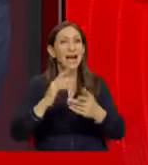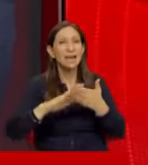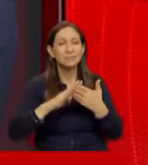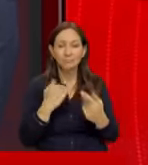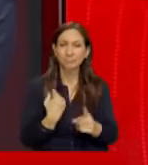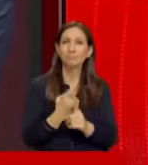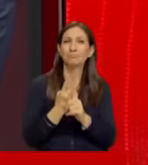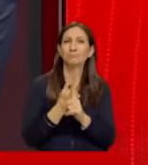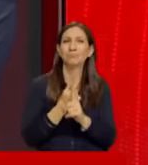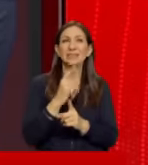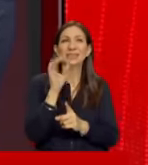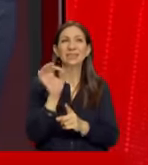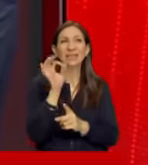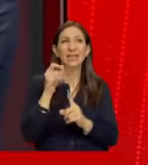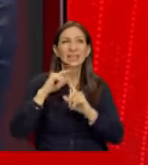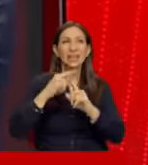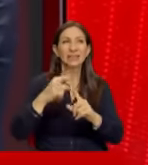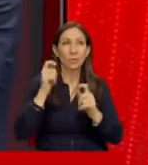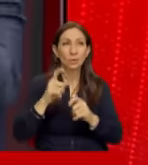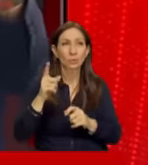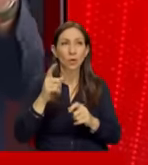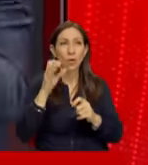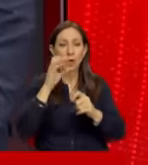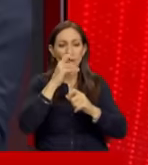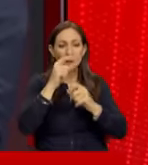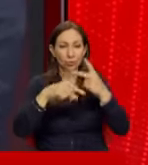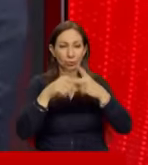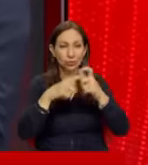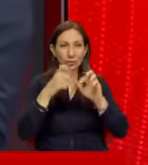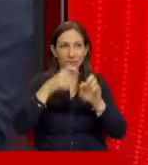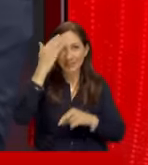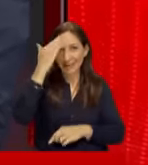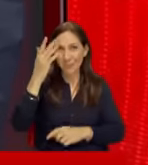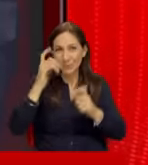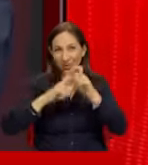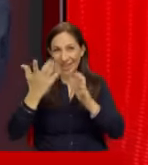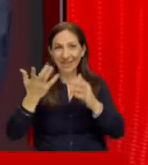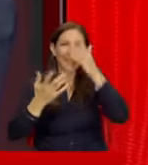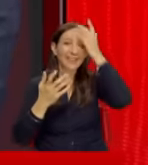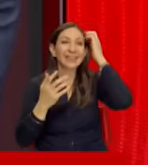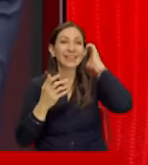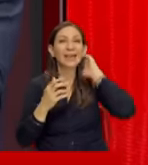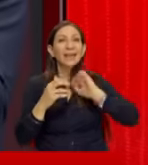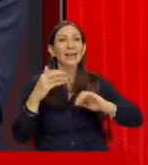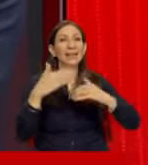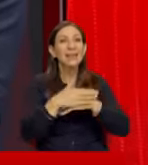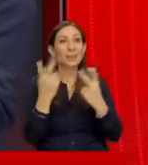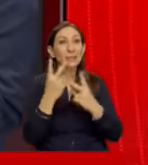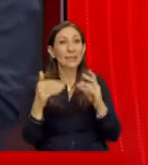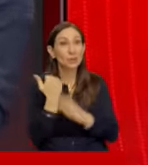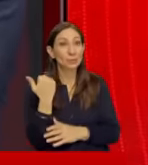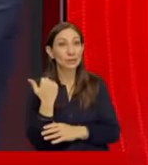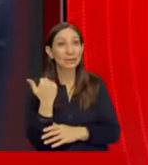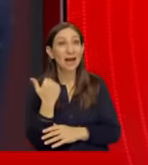arkadaşla karşılaşmıştık. Sincan'da taksicilik yapıyormuş. Özgür, buradan da selam söylüyorum. Günaydın diyelim, selamlarımızı iletelim. Özgür gece mesaj atmış